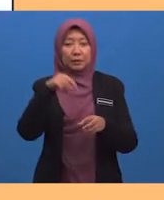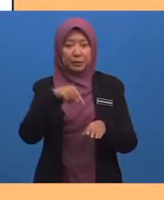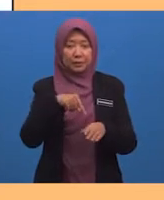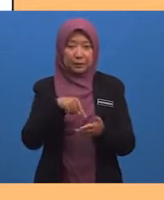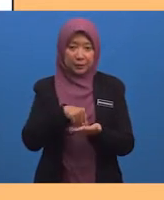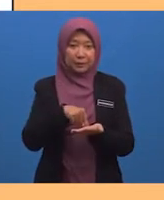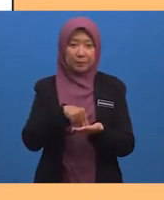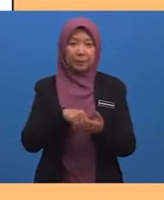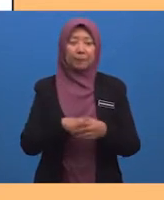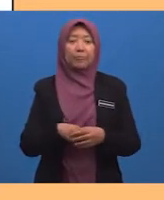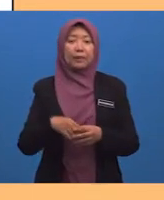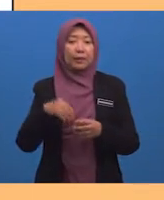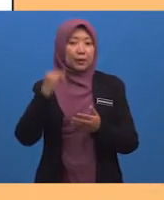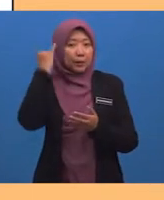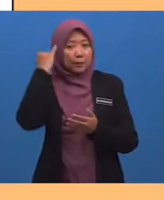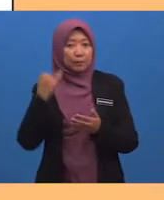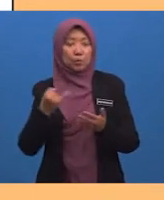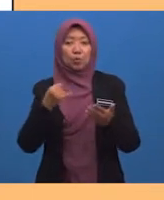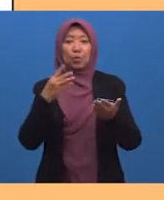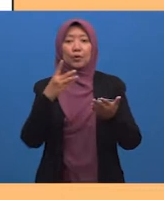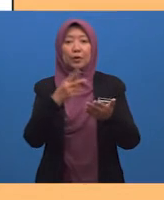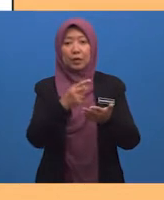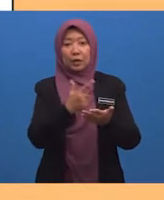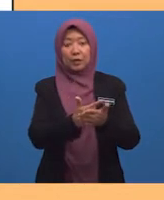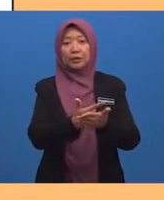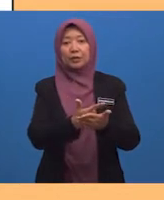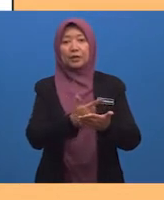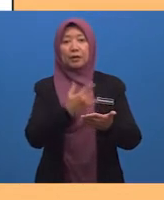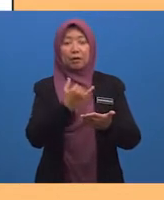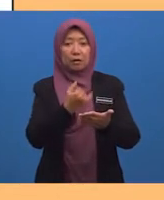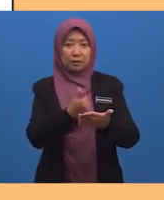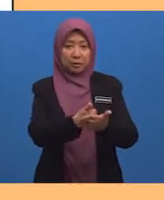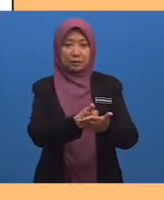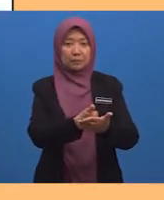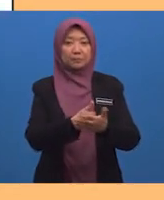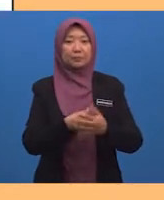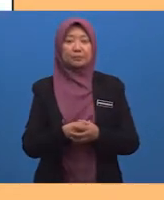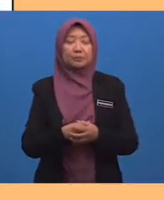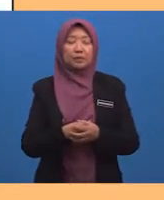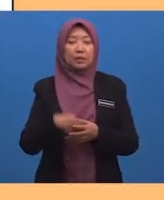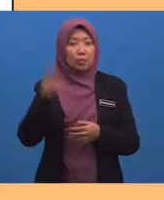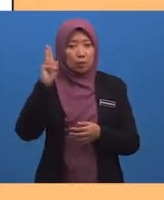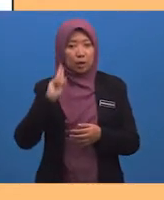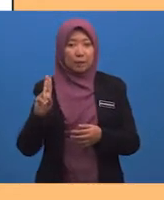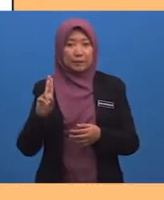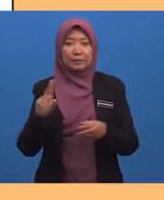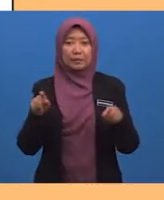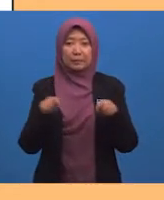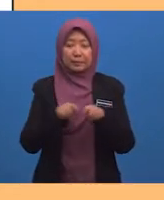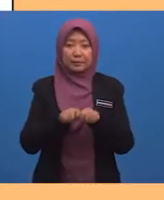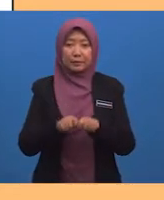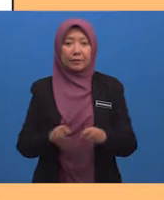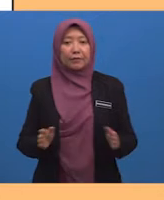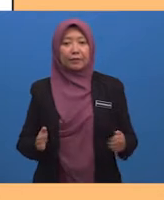merangkumi ilmu nakli dan ilmu akli. Ilmu nakli iaitu ilmu keagamaan seperti